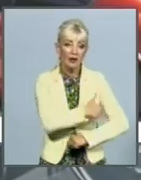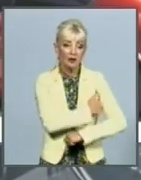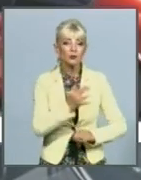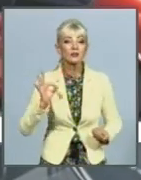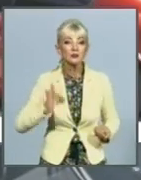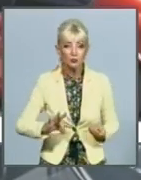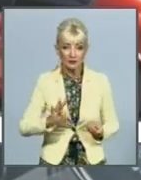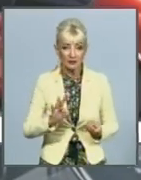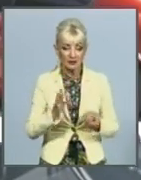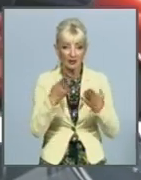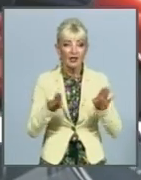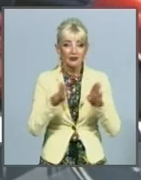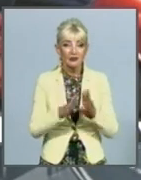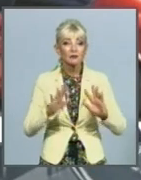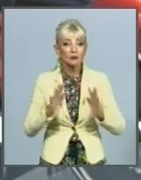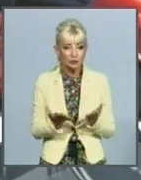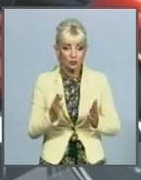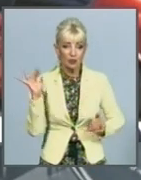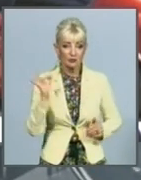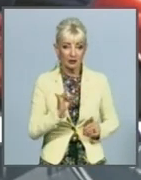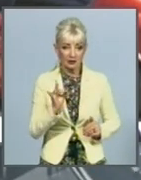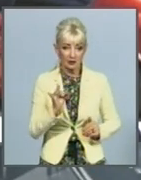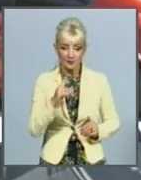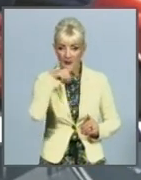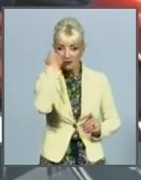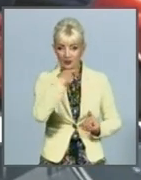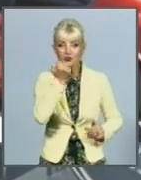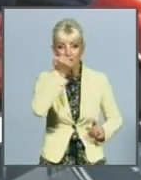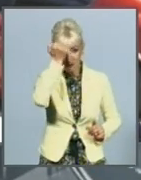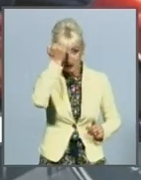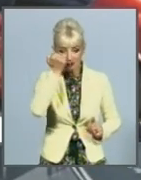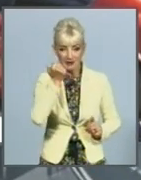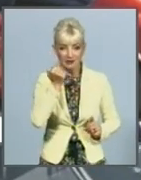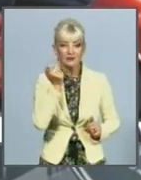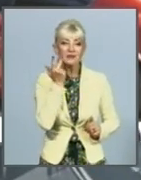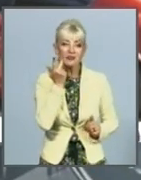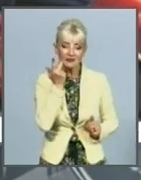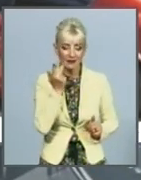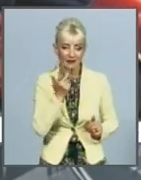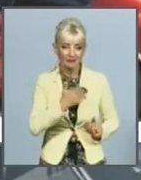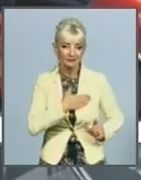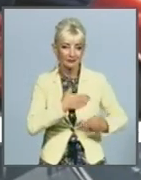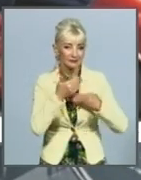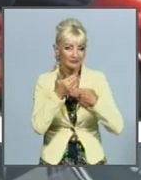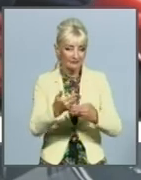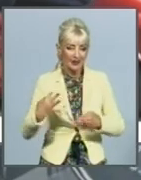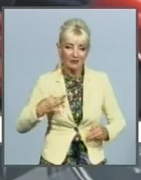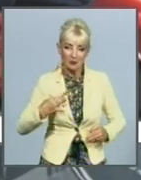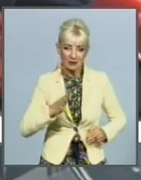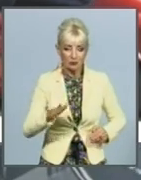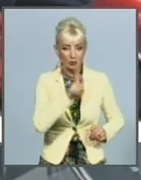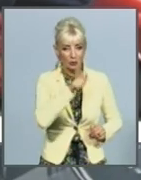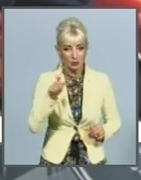воспользоваться таким случаем и лично поблагодарить вот всегда откликающихся небайдужих харьковян.